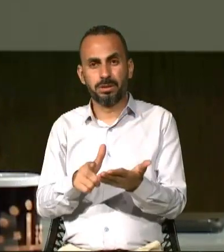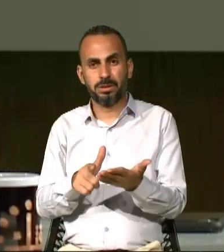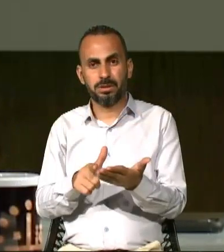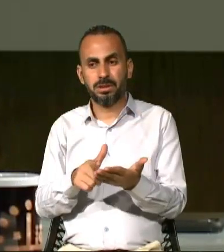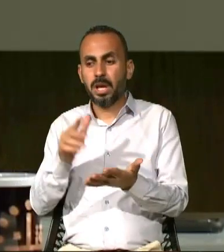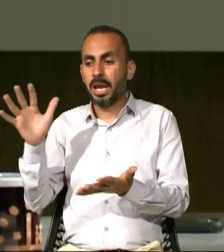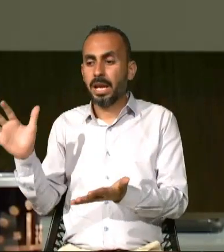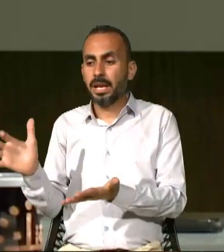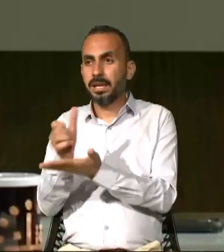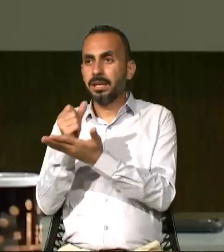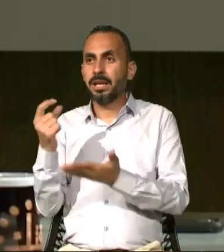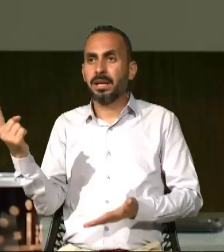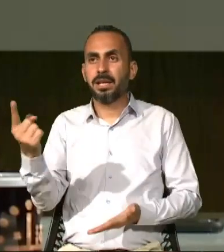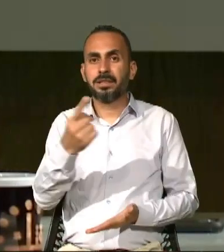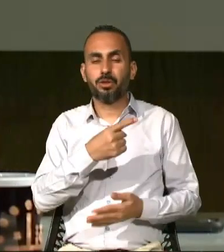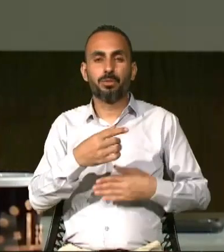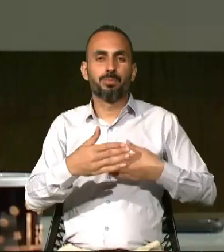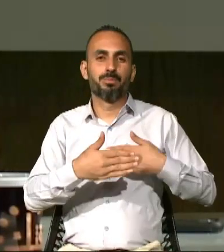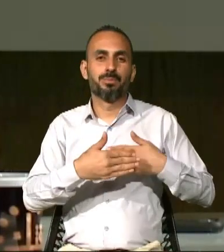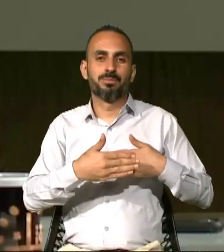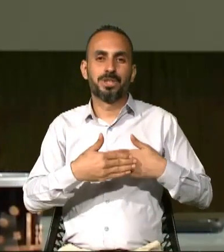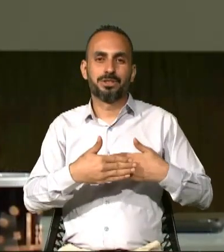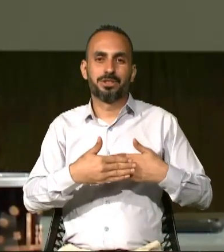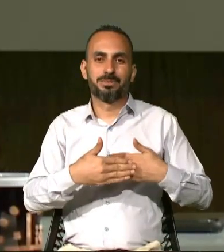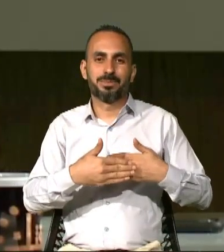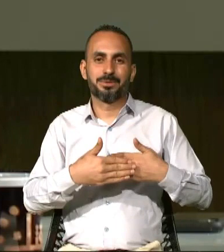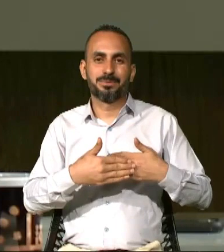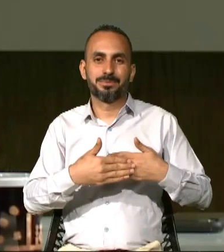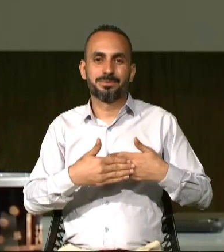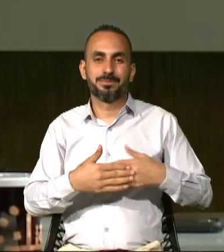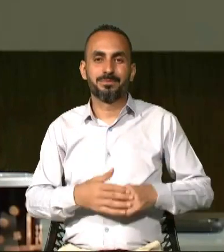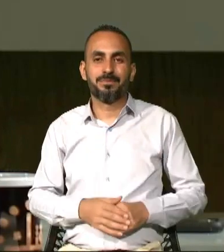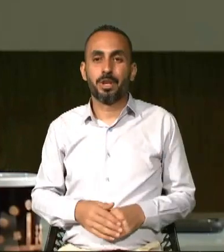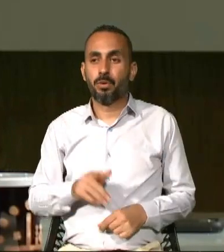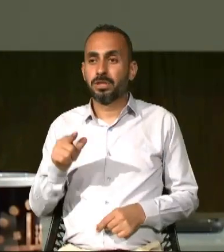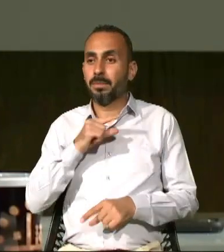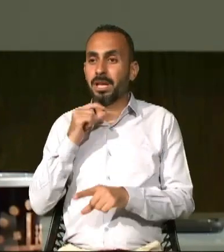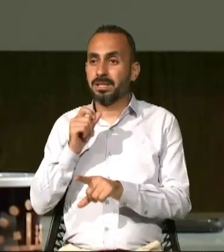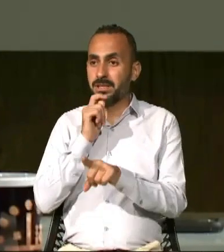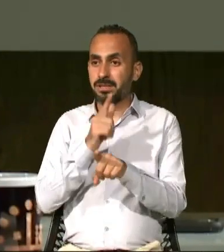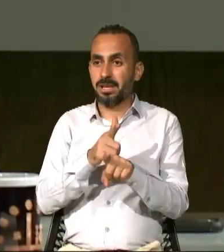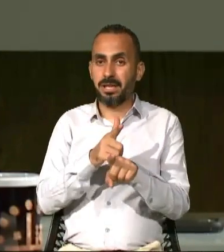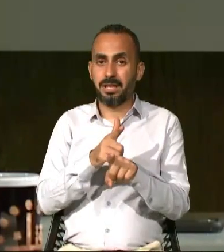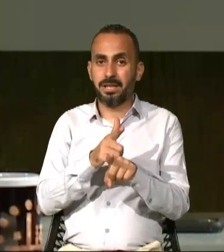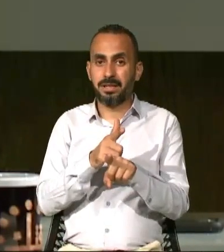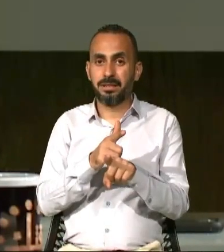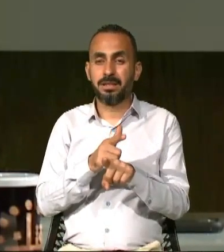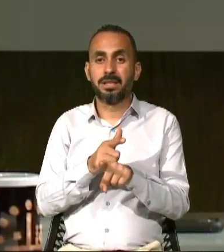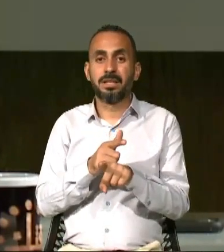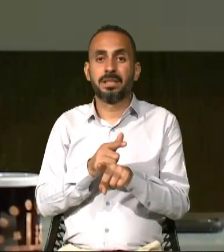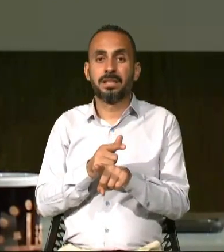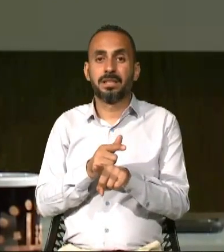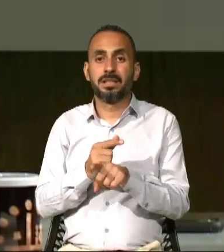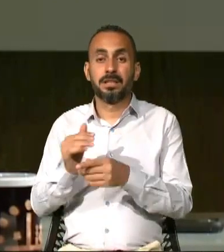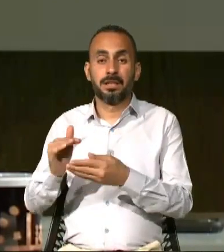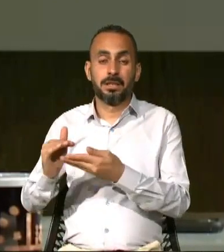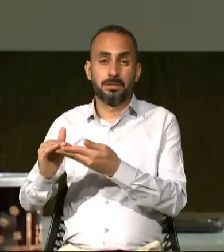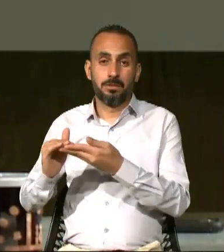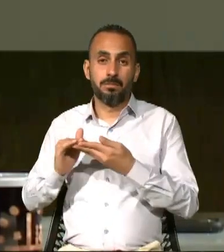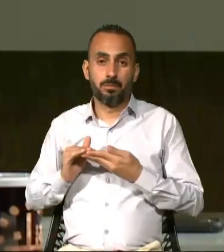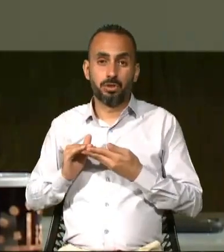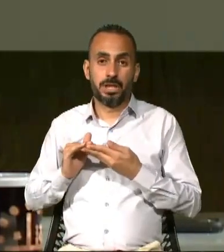تقترب. وهاخد كلمه كده من الاسيس جرجس اللي قالها جميله قوي. هو انه تقويم